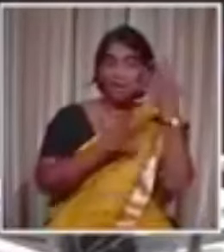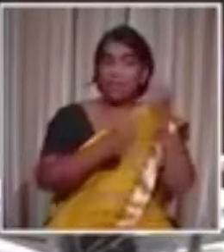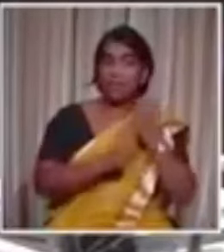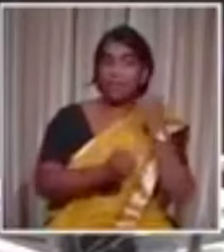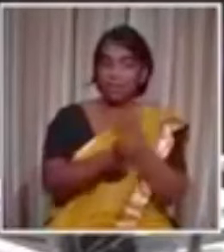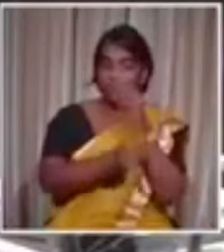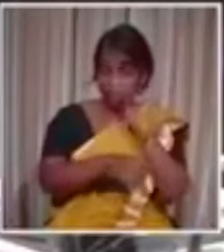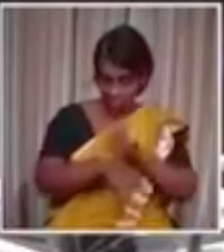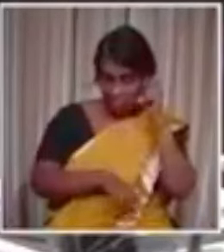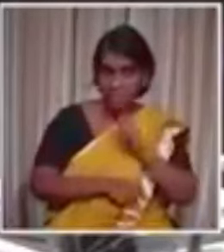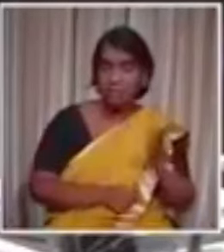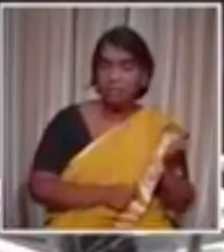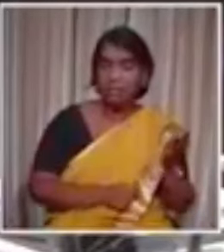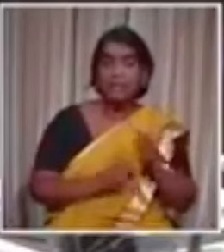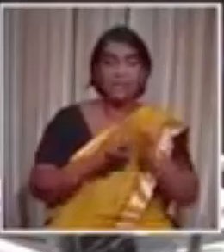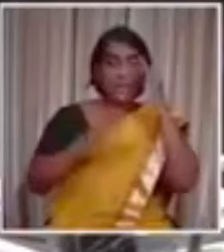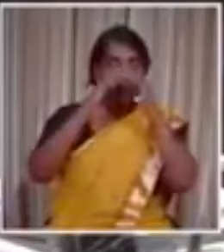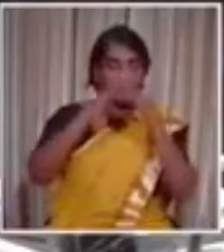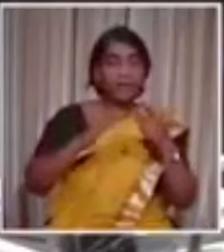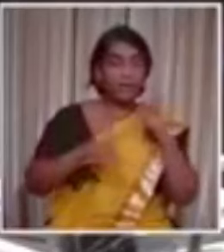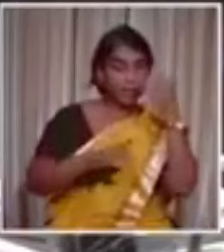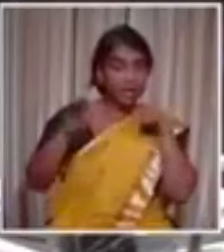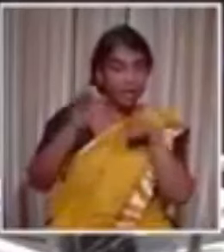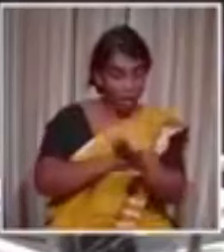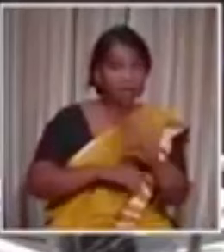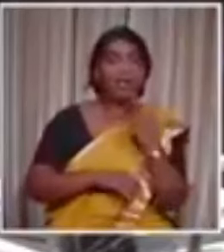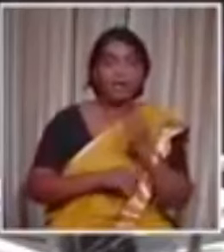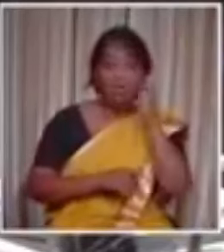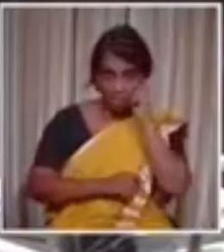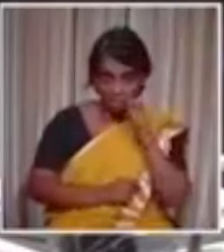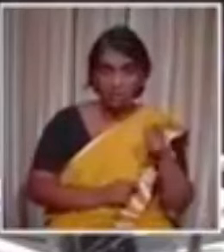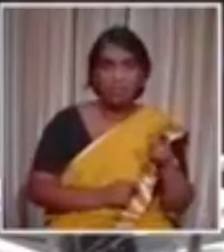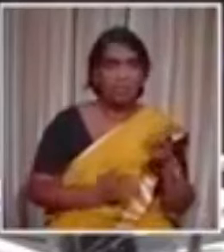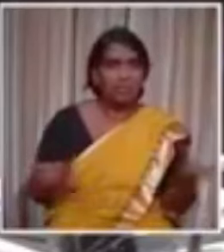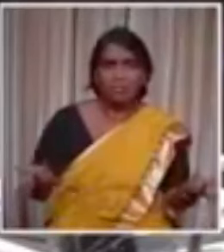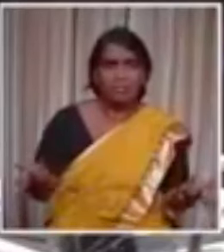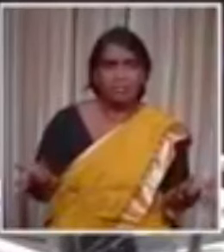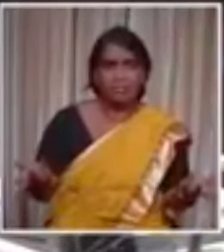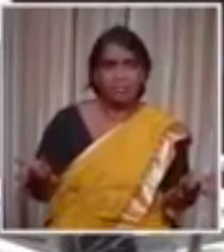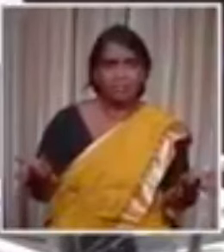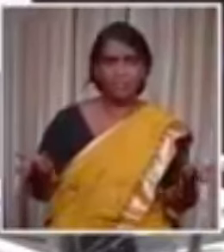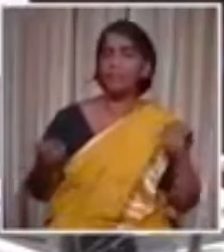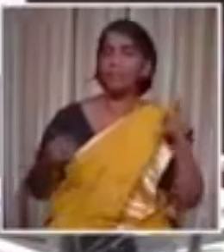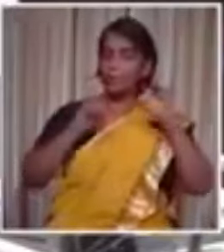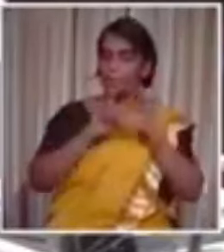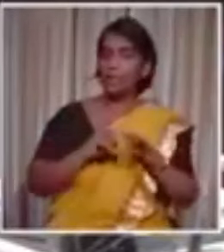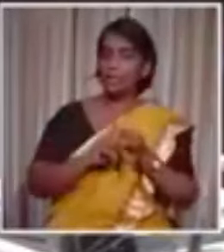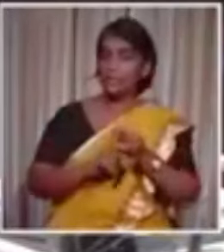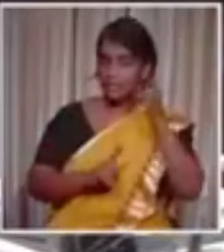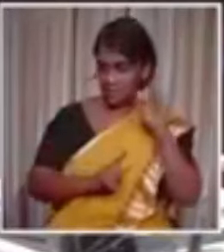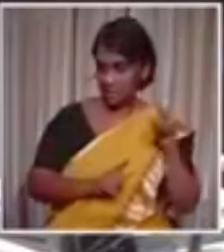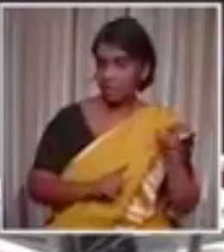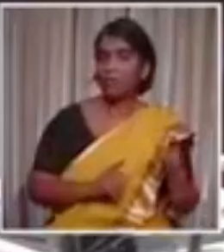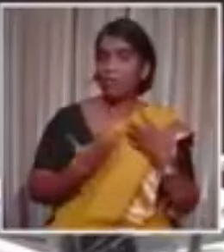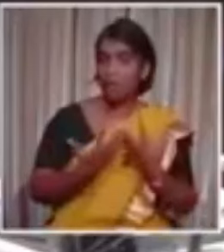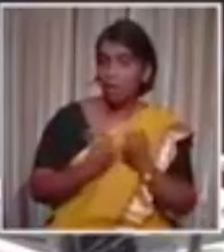ගනි ත්‍රස්තවාදී. ජනාධිපති මන්ත්‍රියට පළමුව ඇතුළත් වූ කෙනා අත්තන කොට ගනි ත්‍රස්තවාදී. මොනවද මේ විකාර? ඒ නිසා ජනාධිපතිවරයා